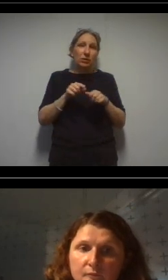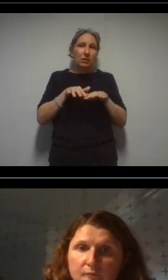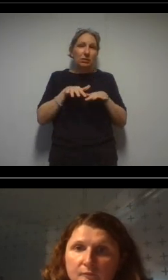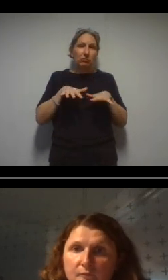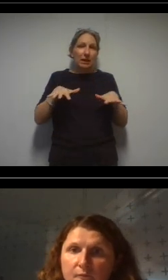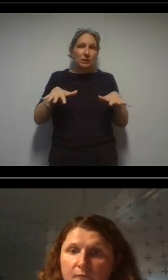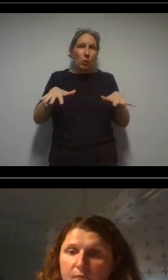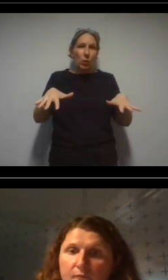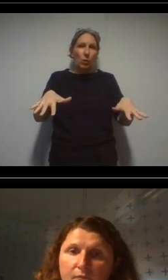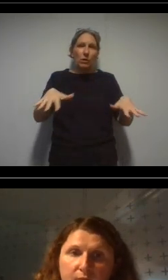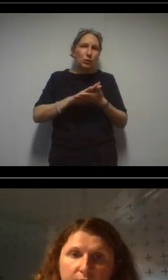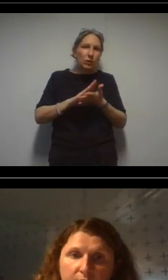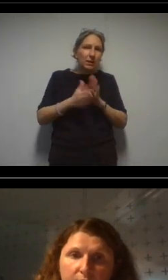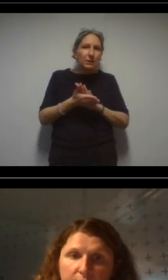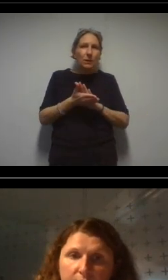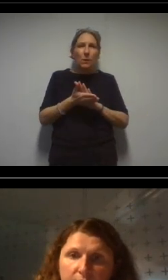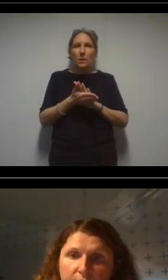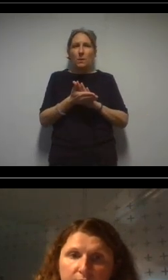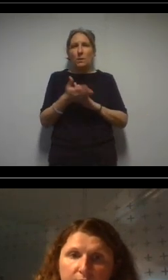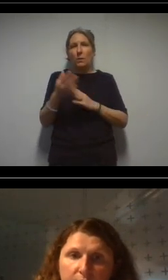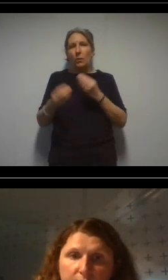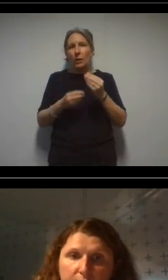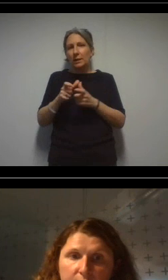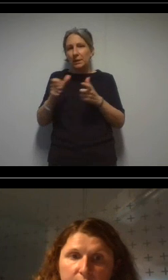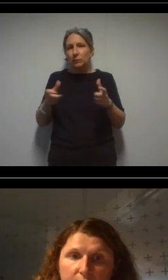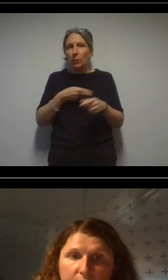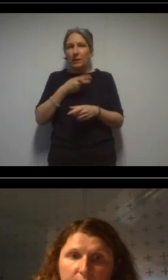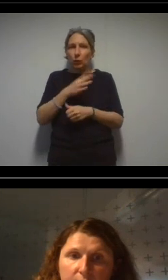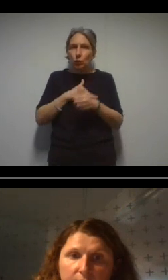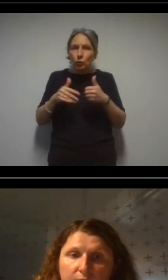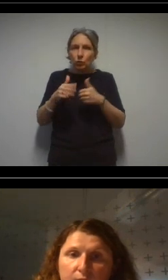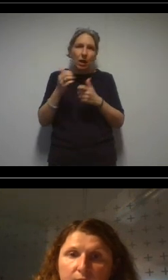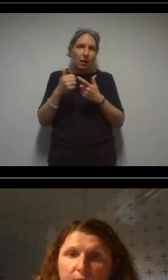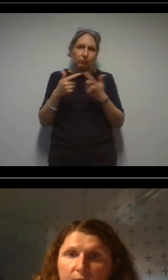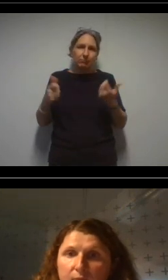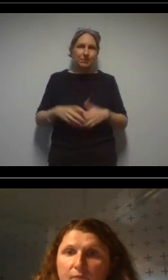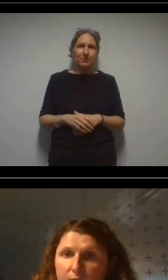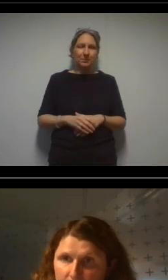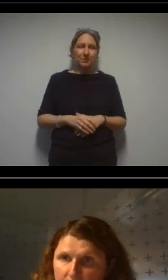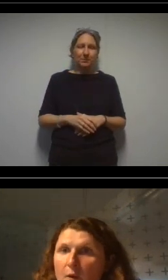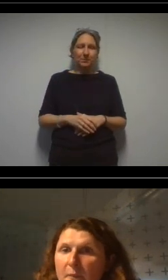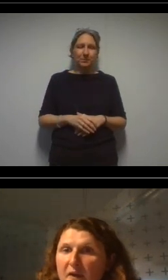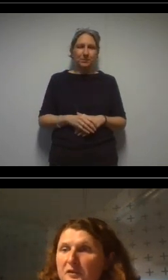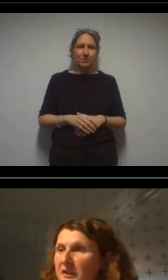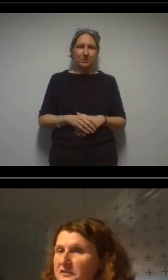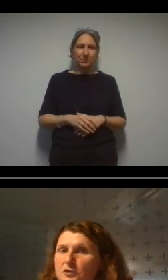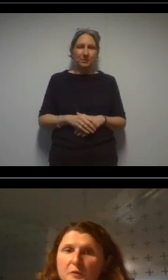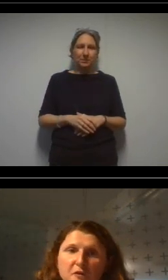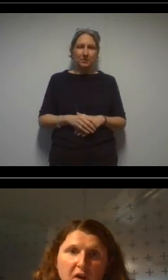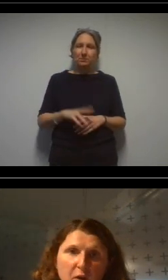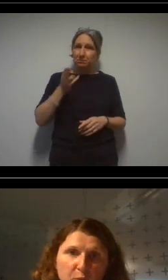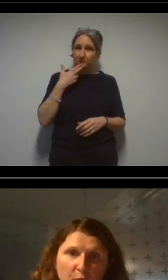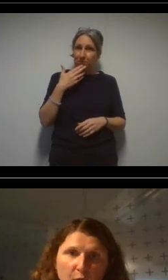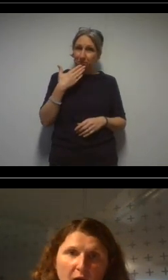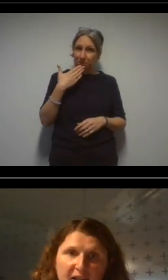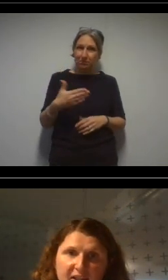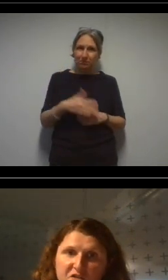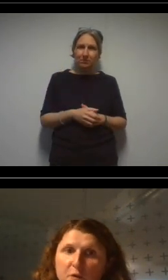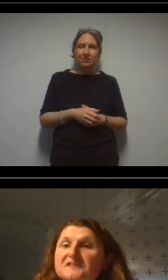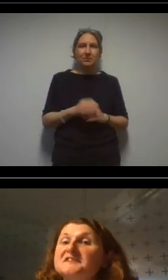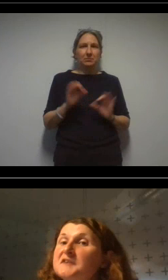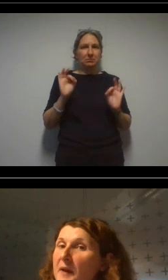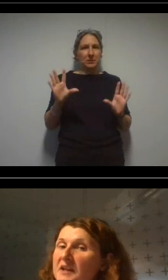associatif ou d'établissements médico-sociaux également. Parfait, merci. Je pense que ça répond